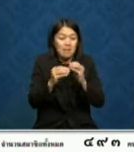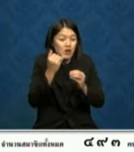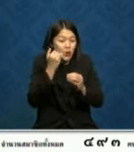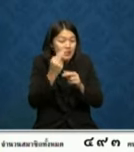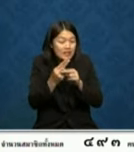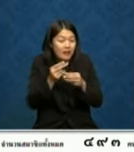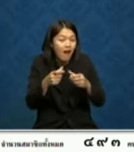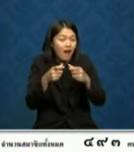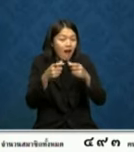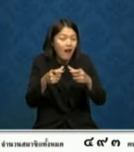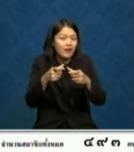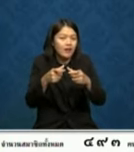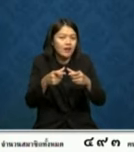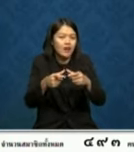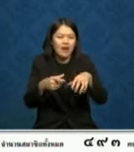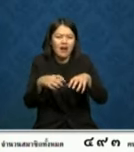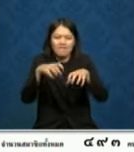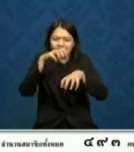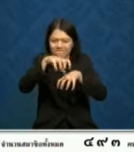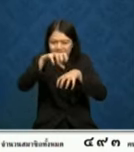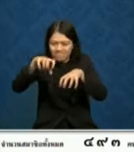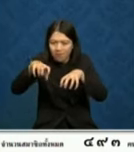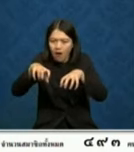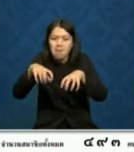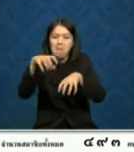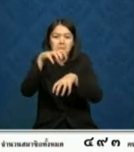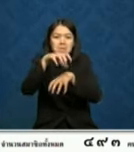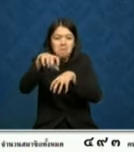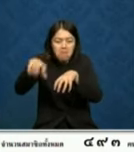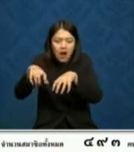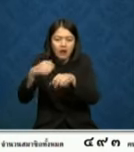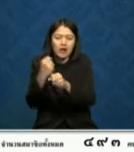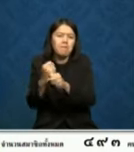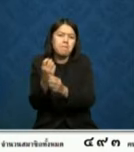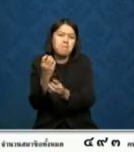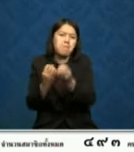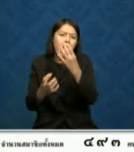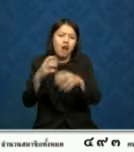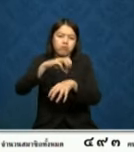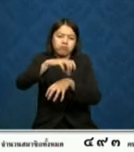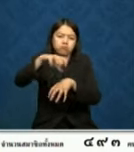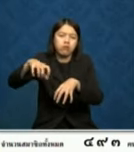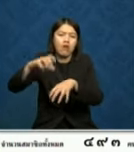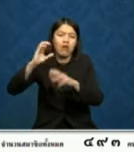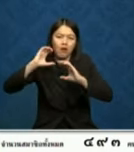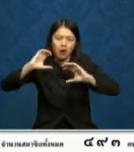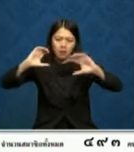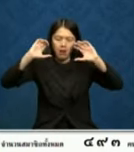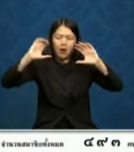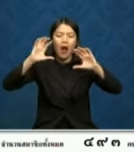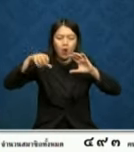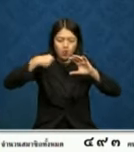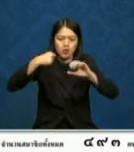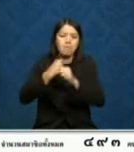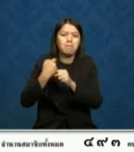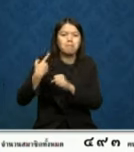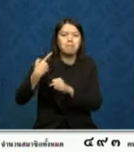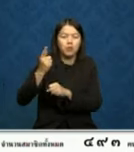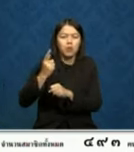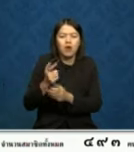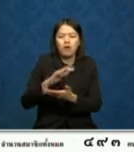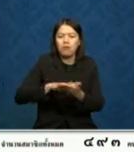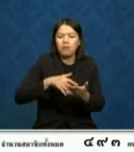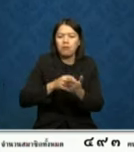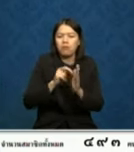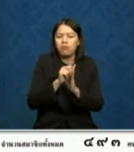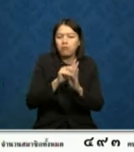พวกเหมืองหรือว่ากิจการอะไรที่ใช้พื้นที่ป่าของรัฐบาลเนี่ยไปทำประโยชน์เราจะเห็นว่านโยบายของ